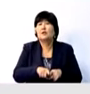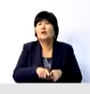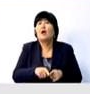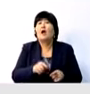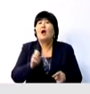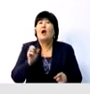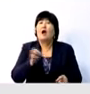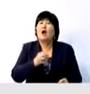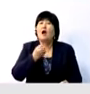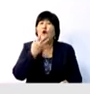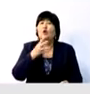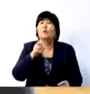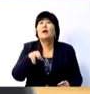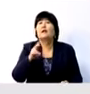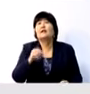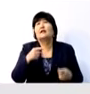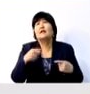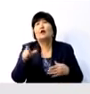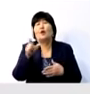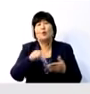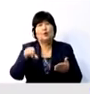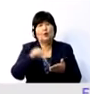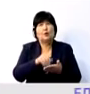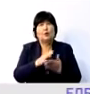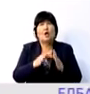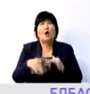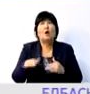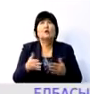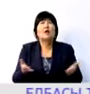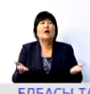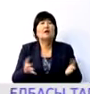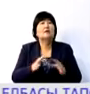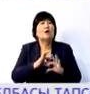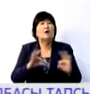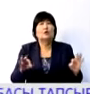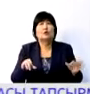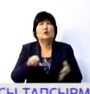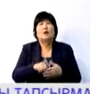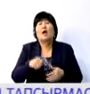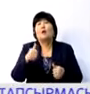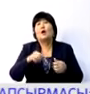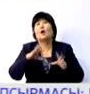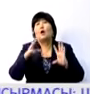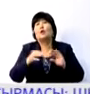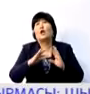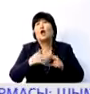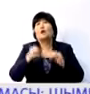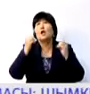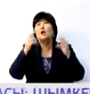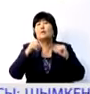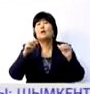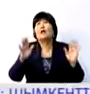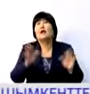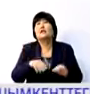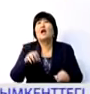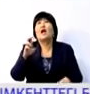күлім, Айдина тағы басқа әндерін орындап жүр. Ауылда қай дейін деген күшті әндері бар, жақсы әндері. Байқау қорытындысы бойынша аудандық мәдениет үйінің әншісі